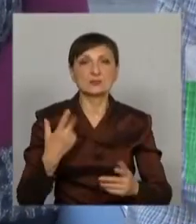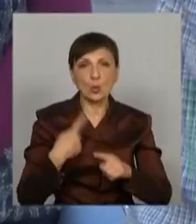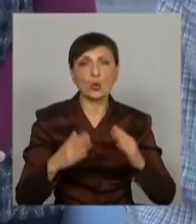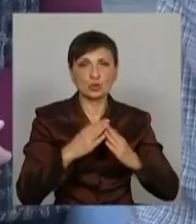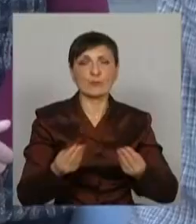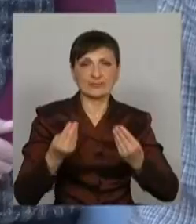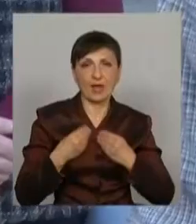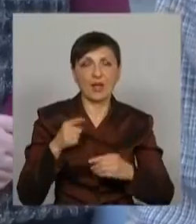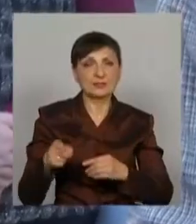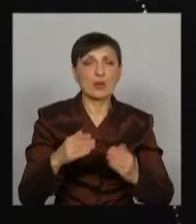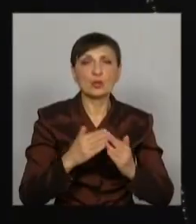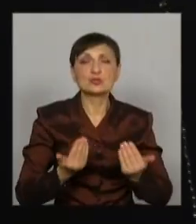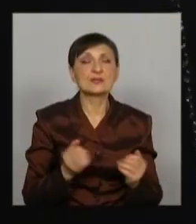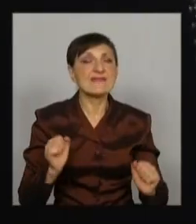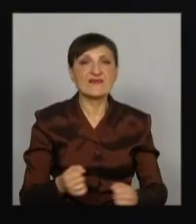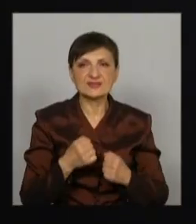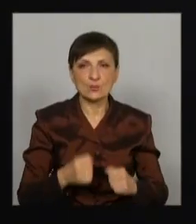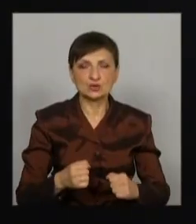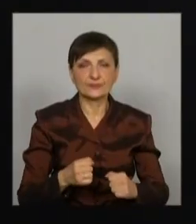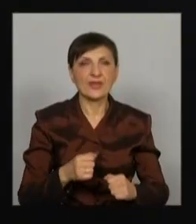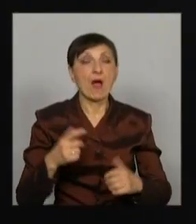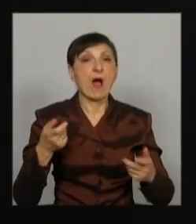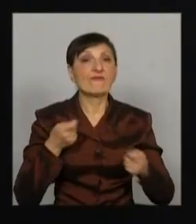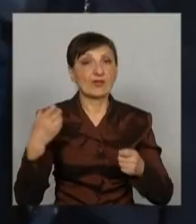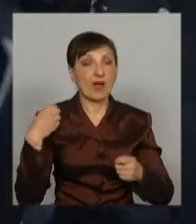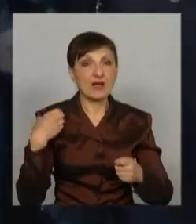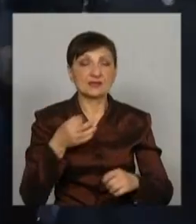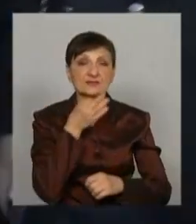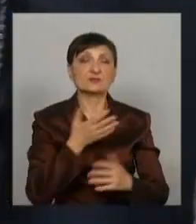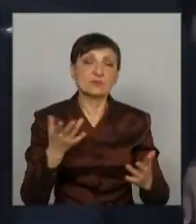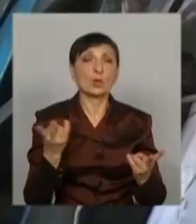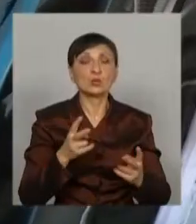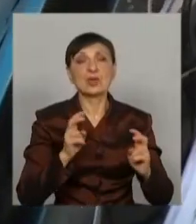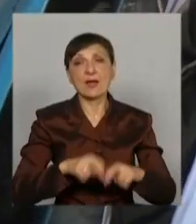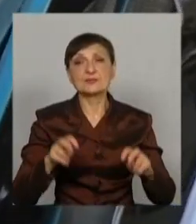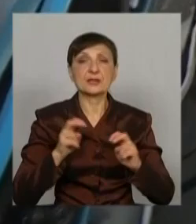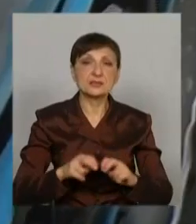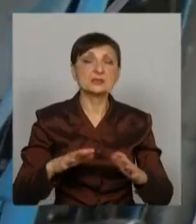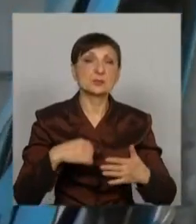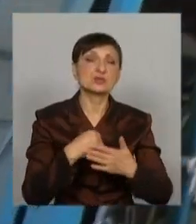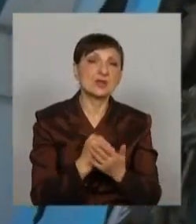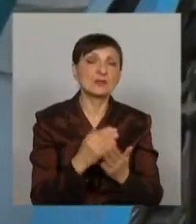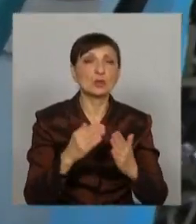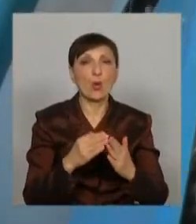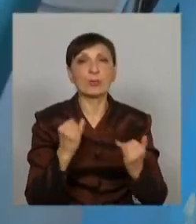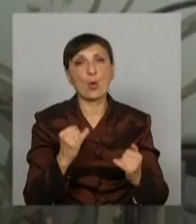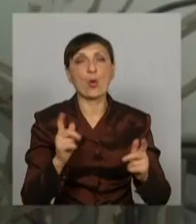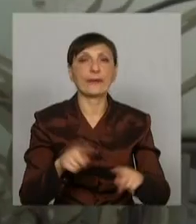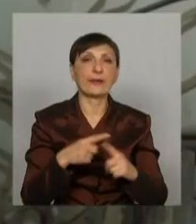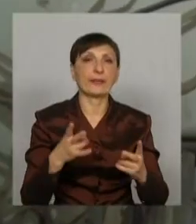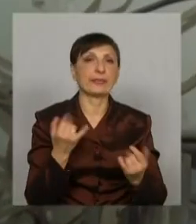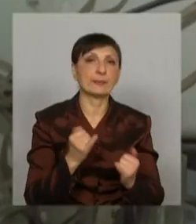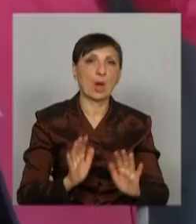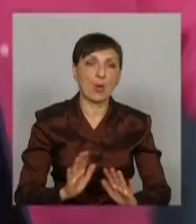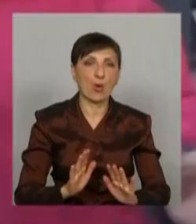жить в таком доме невозможно со стороны властей ответ пока один нужна экспертиза только она поможет установить что дом аварийный и не подлежит